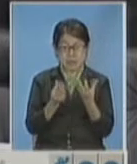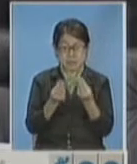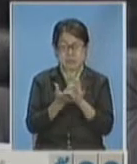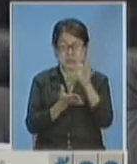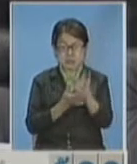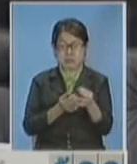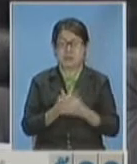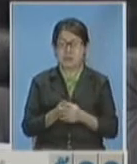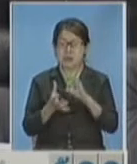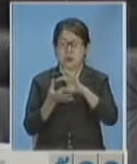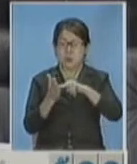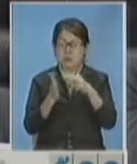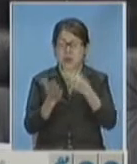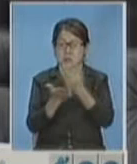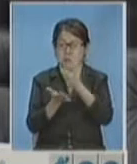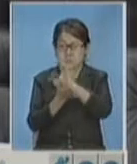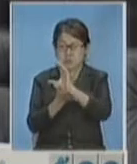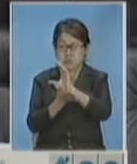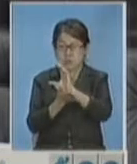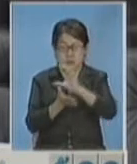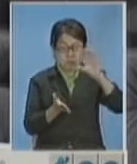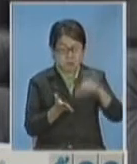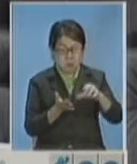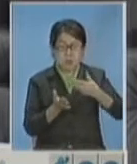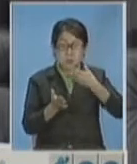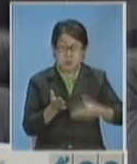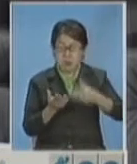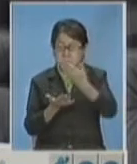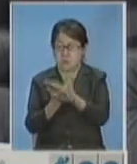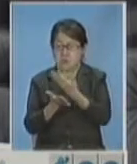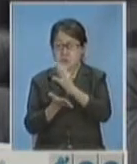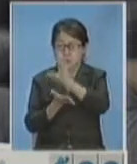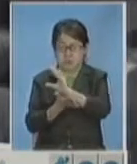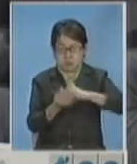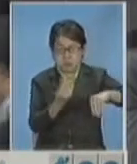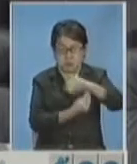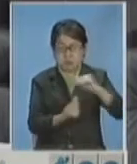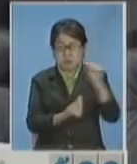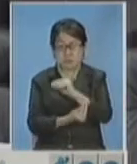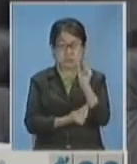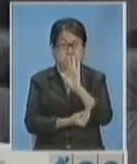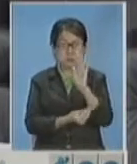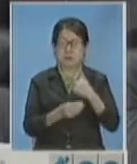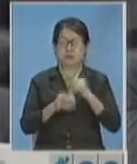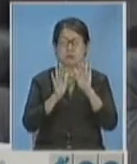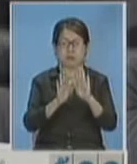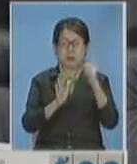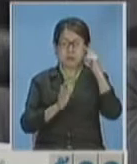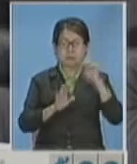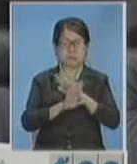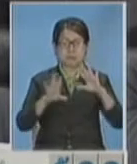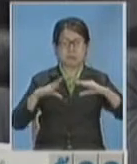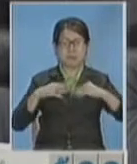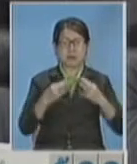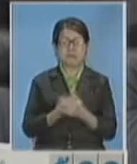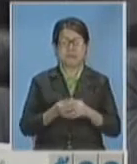นนะคะมันจะเป็นงบเงินทุนหมุนเวียนได้อย่างไรนะคะนี้ก็อย่างฉันก็ขอตั้งคำถามไว้ในสิ่งที่ฉันไม่เห็นด้วยนะคะในส่วนของ